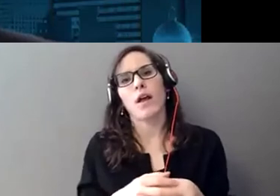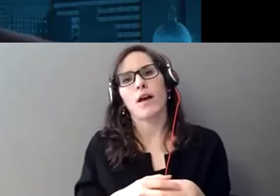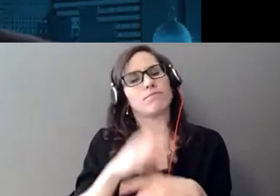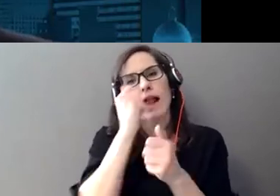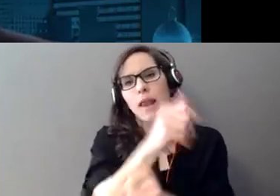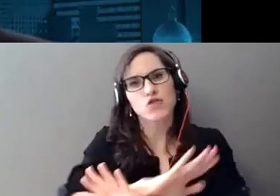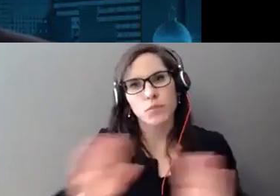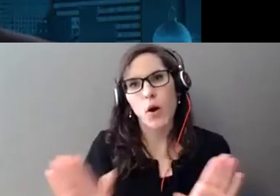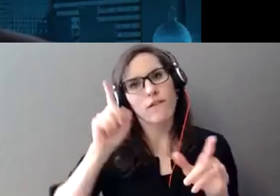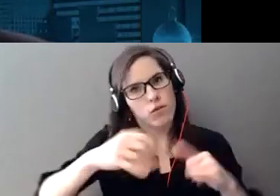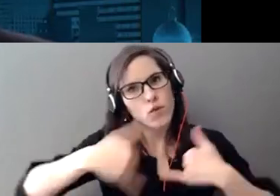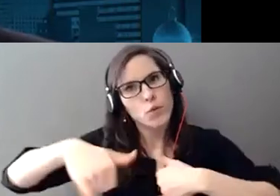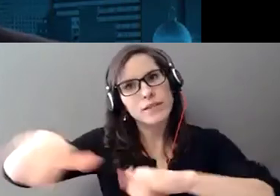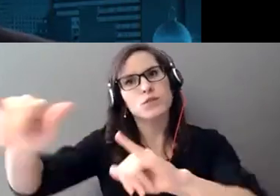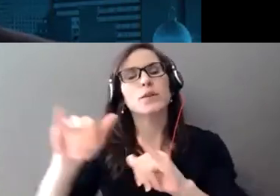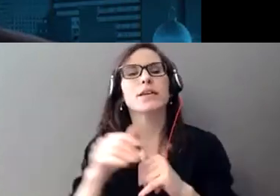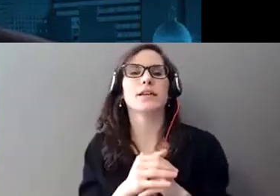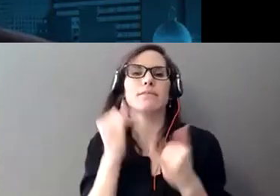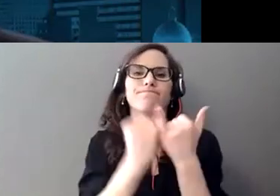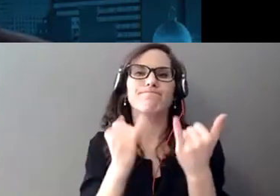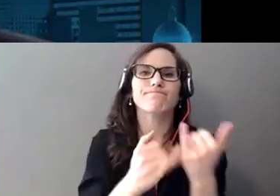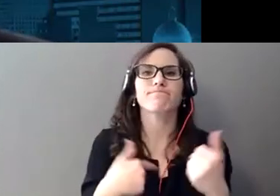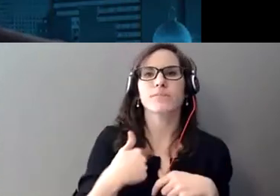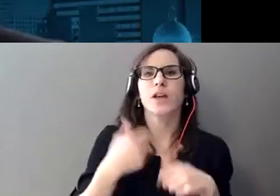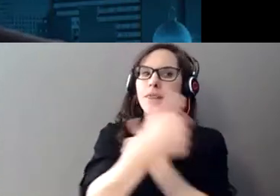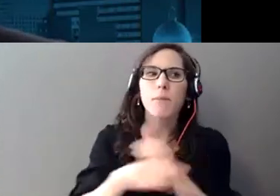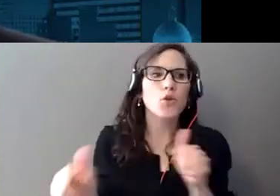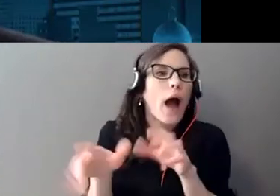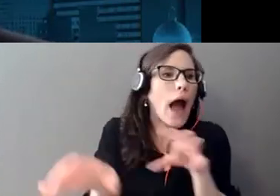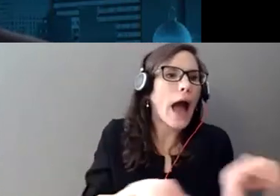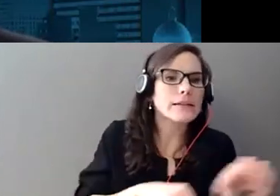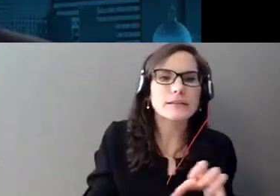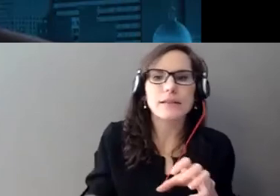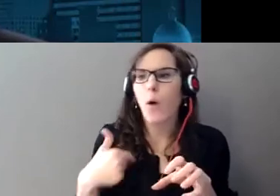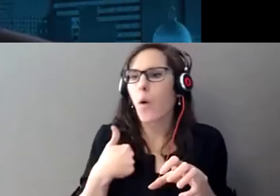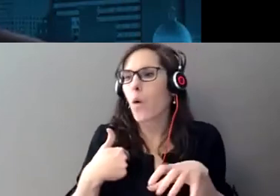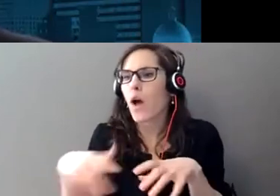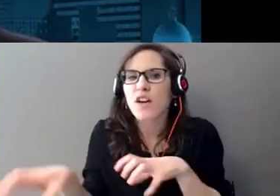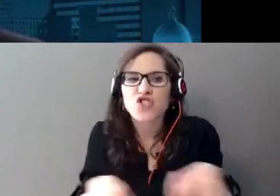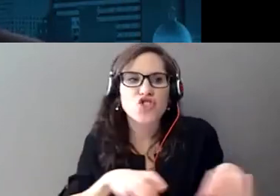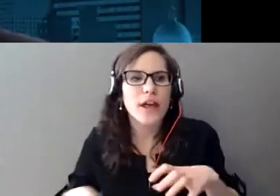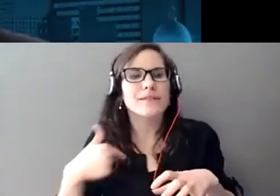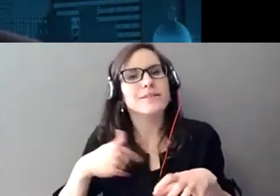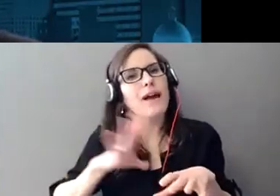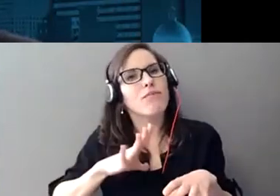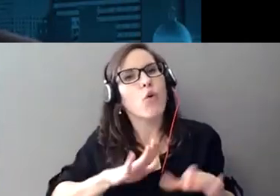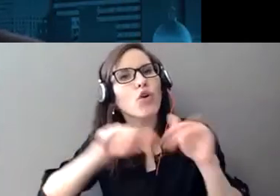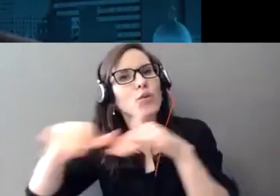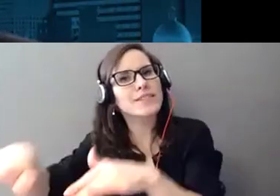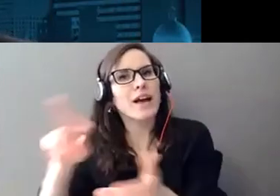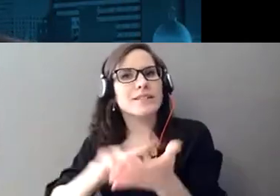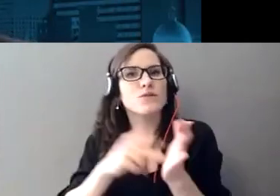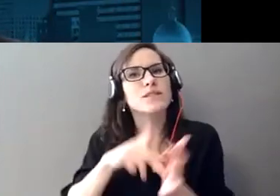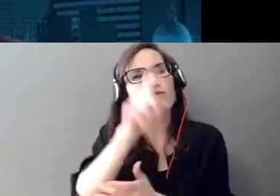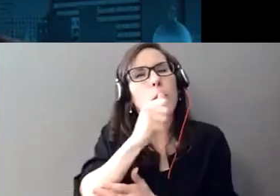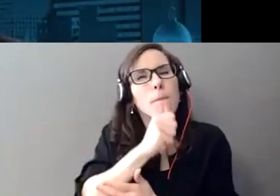puis chaque chaque geste chaque action a des répercussions donc c vraiment semer des graines et puis être patient